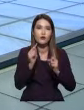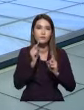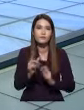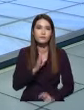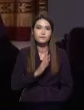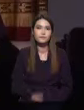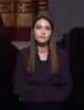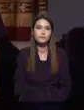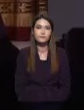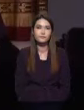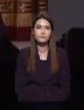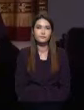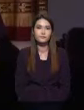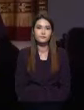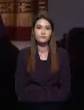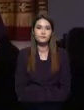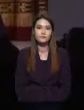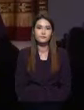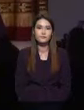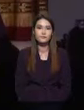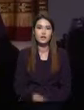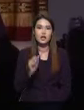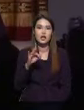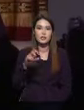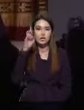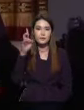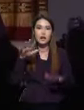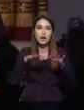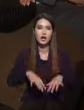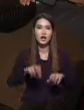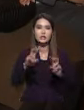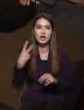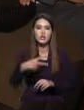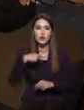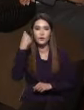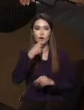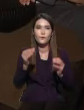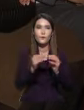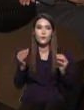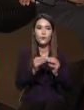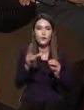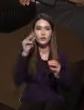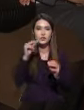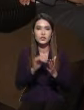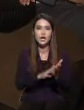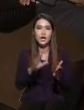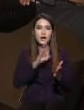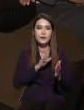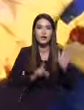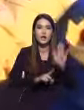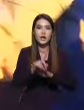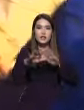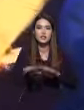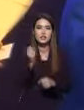болды. Ақтөбе облысының мемлекеттік архиві 1920 жылдың 12 шілдесінде құрылған. Алғашында мұнда 2